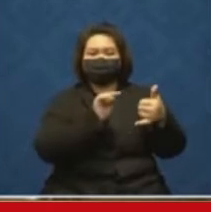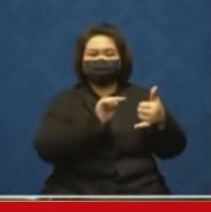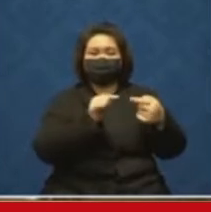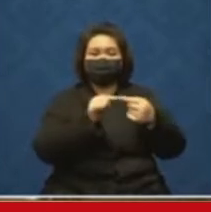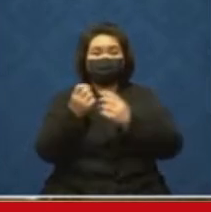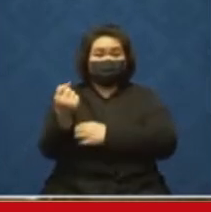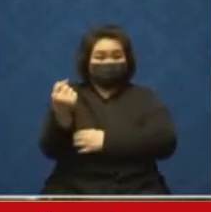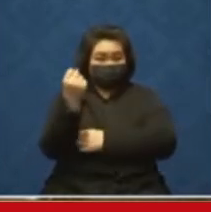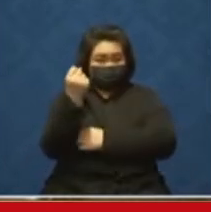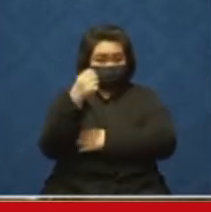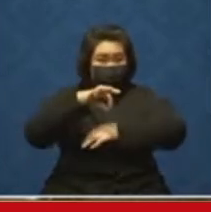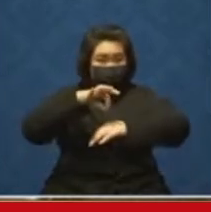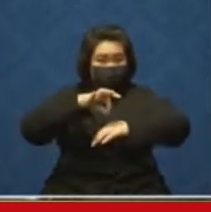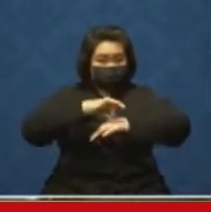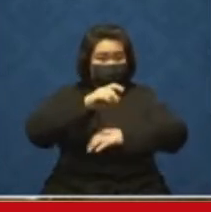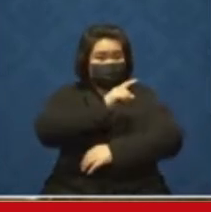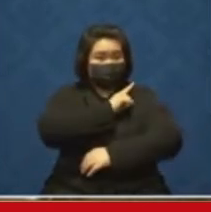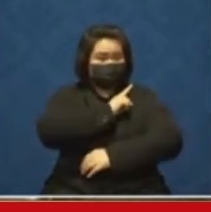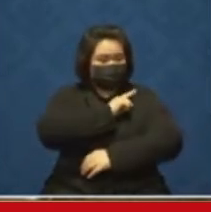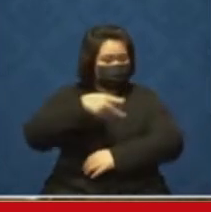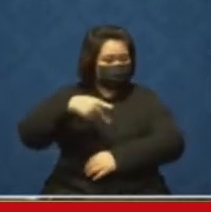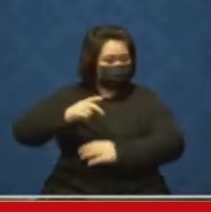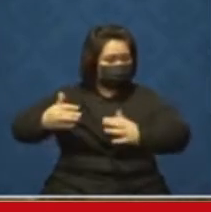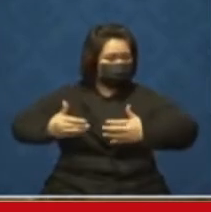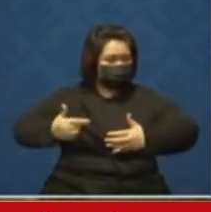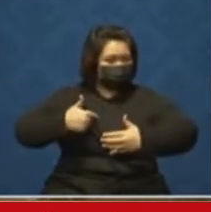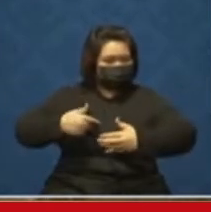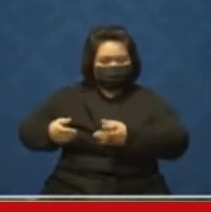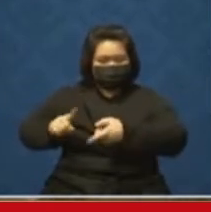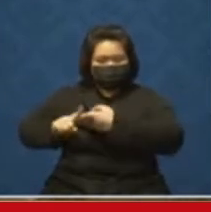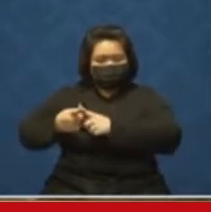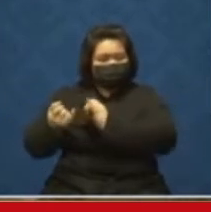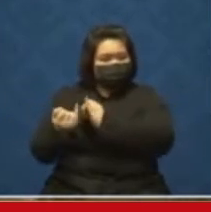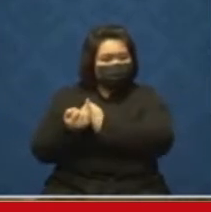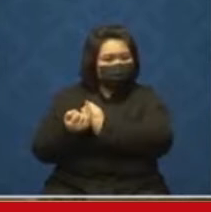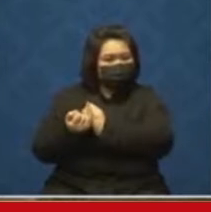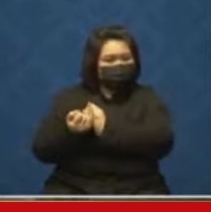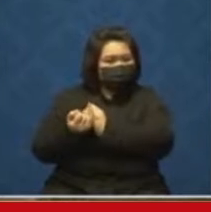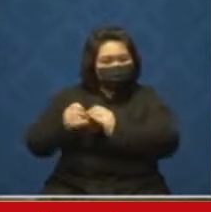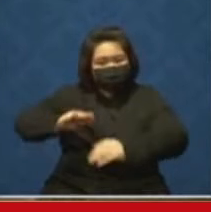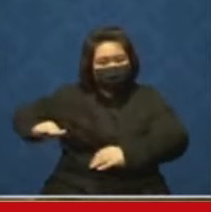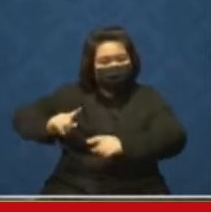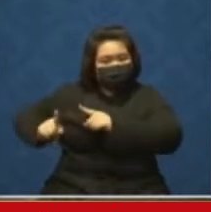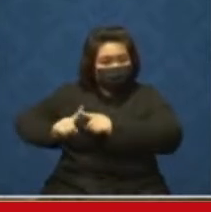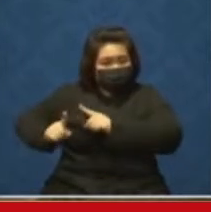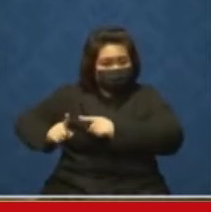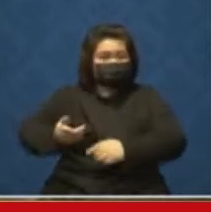ในตำแหน่งหนาที่เอื่อประโยช์ให้กัตนเองบริวาณและพวกพร้องรบกขอสได้วยครับ